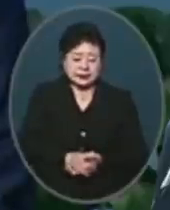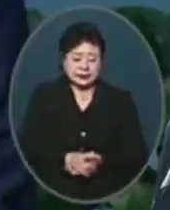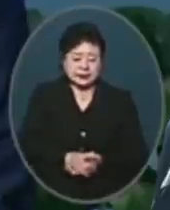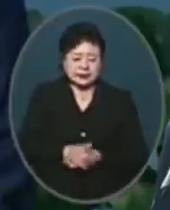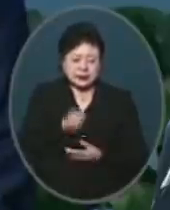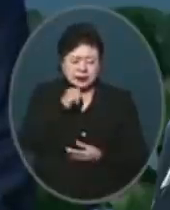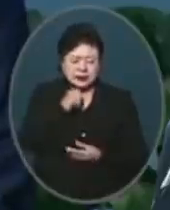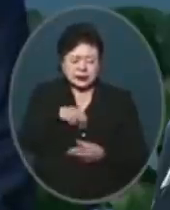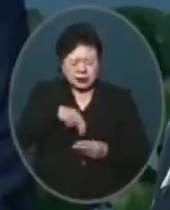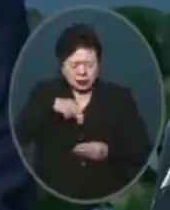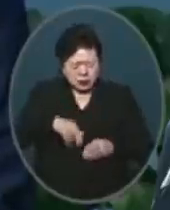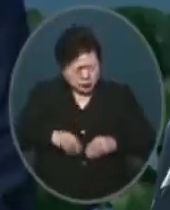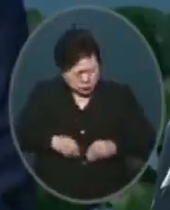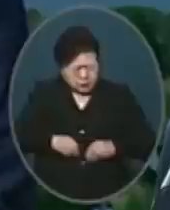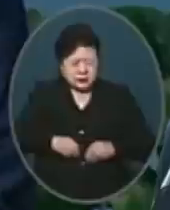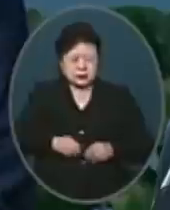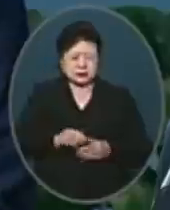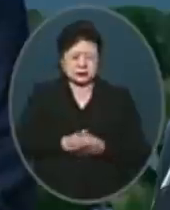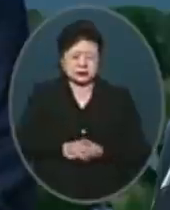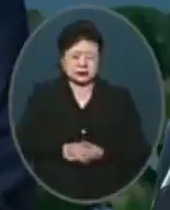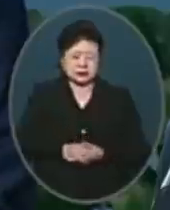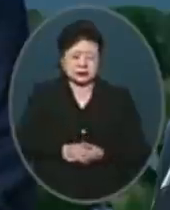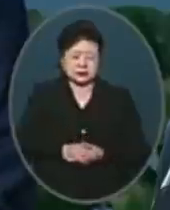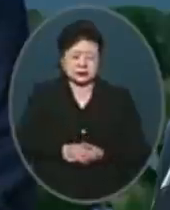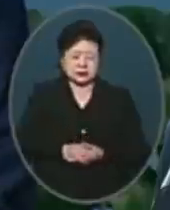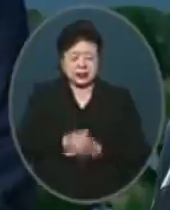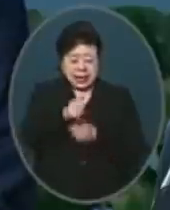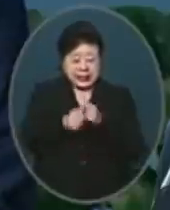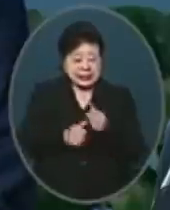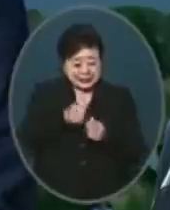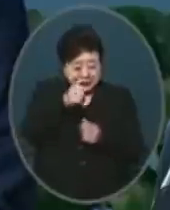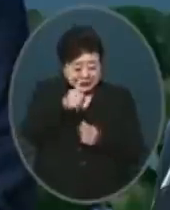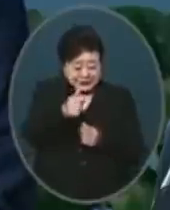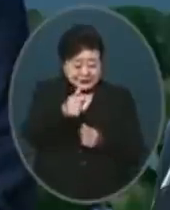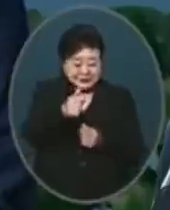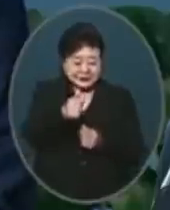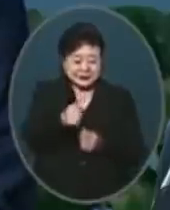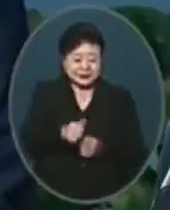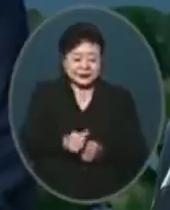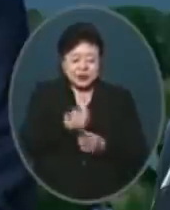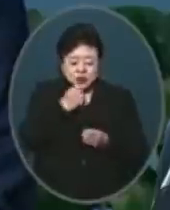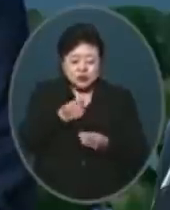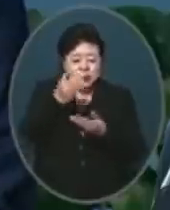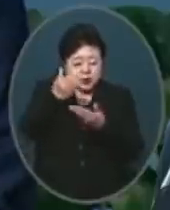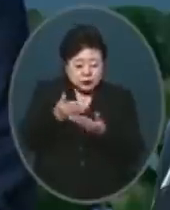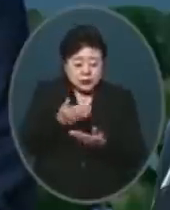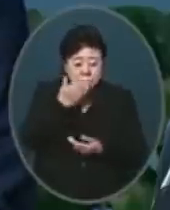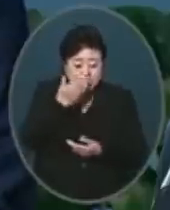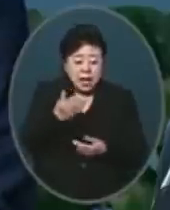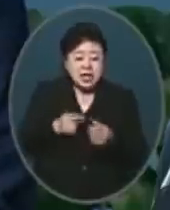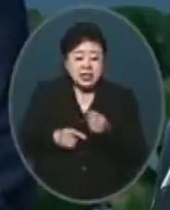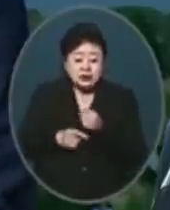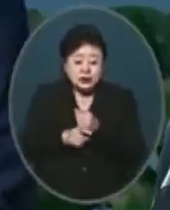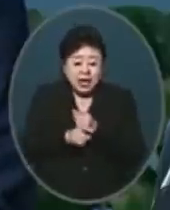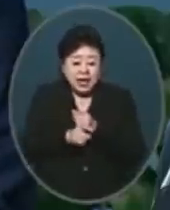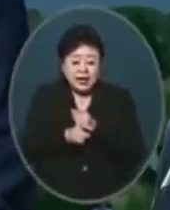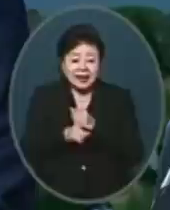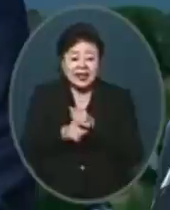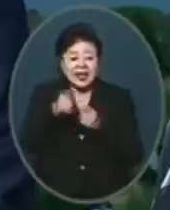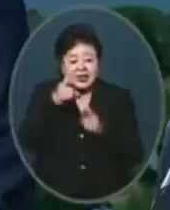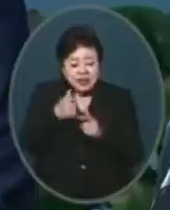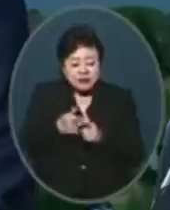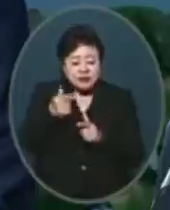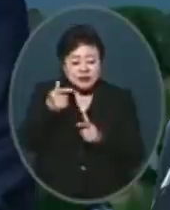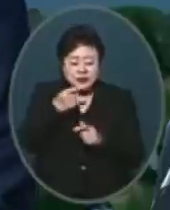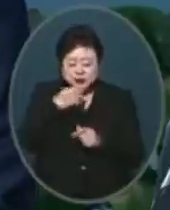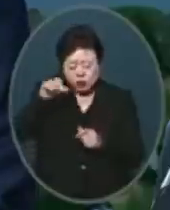가난하고 헐벗고 굶주린다고 하더라도 하나님이 축복해 줄 수 있는 이유가